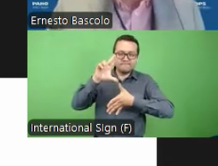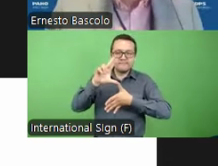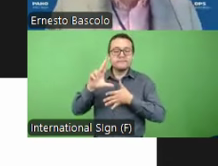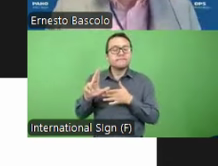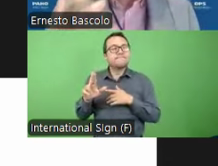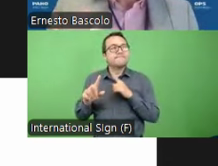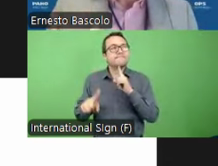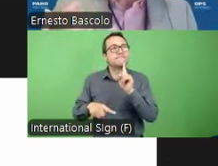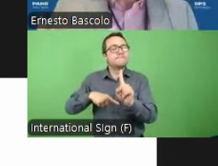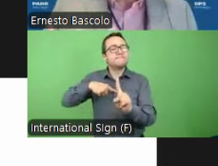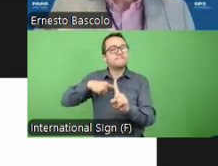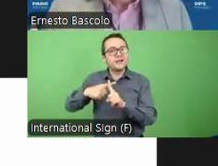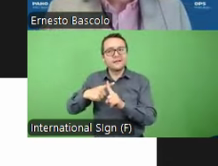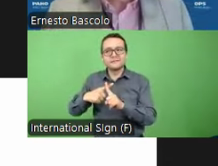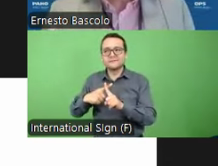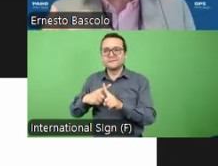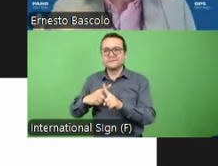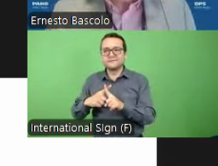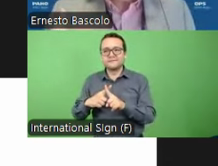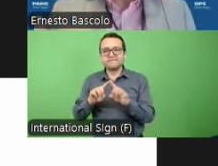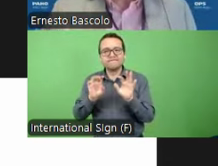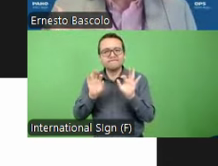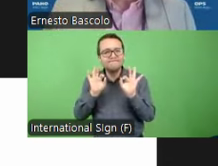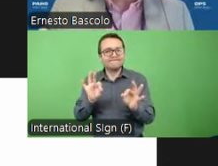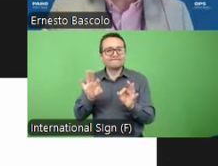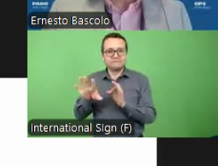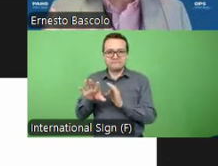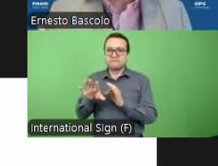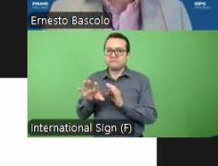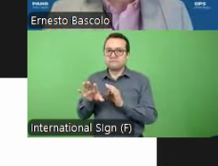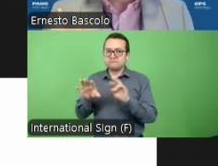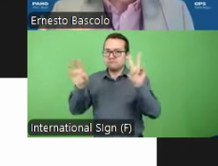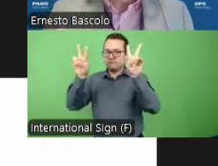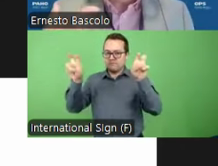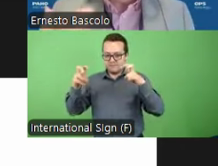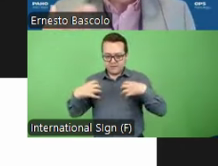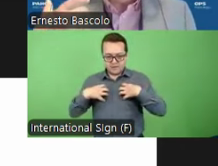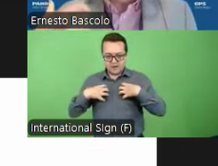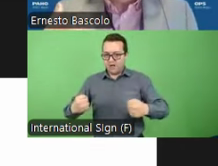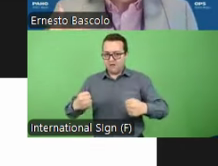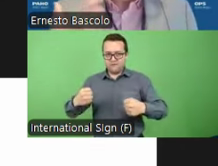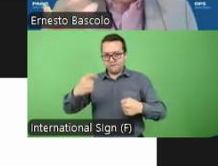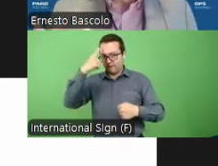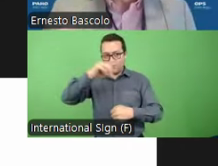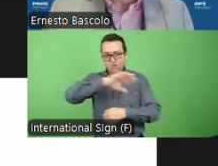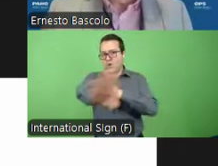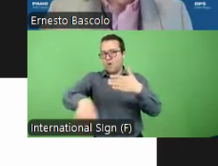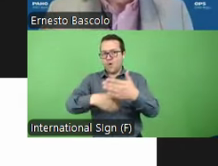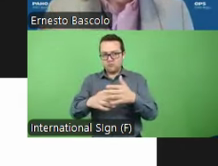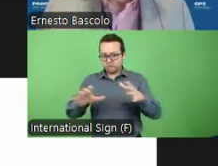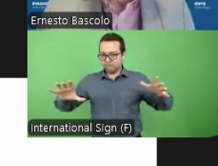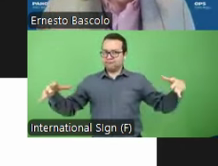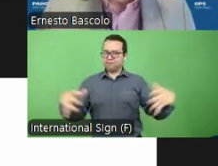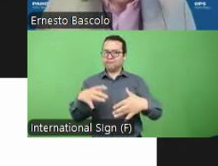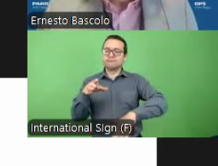forma caracteriza aussi une la dimension qui agenda de salud caractérise universal de las Américas que tiene que ver con el acceso. Como